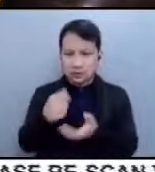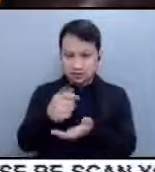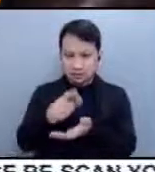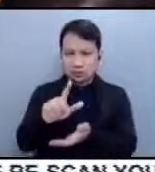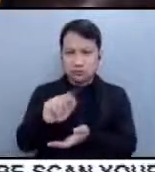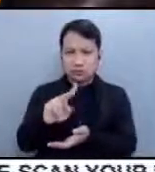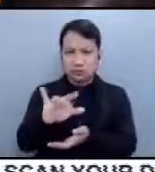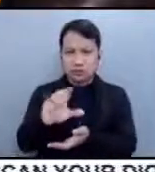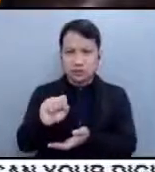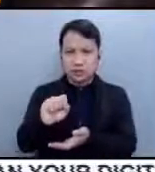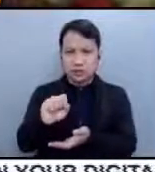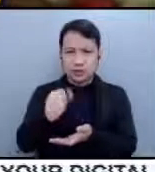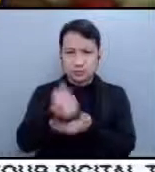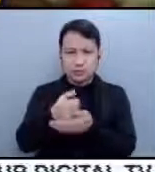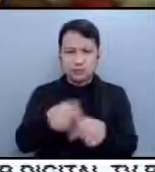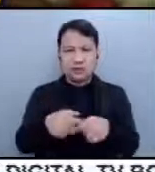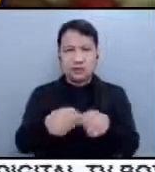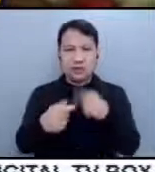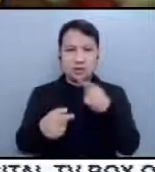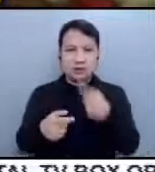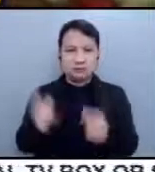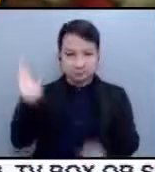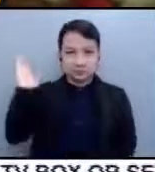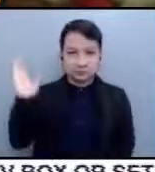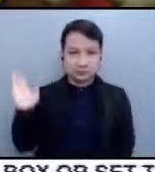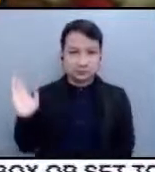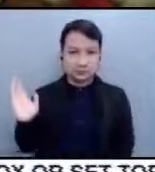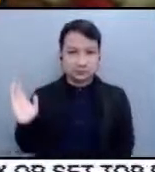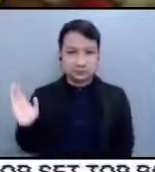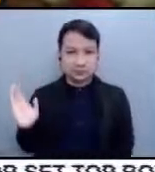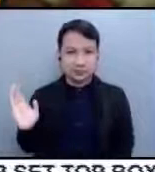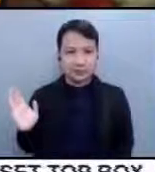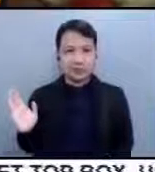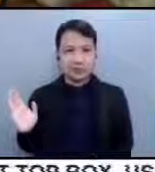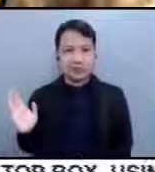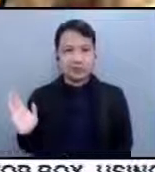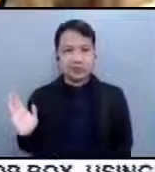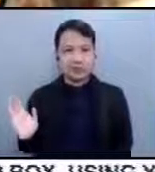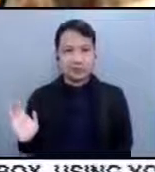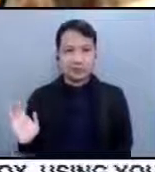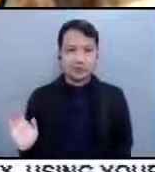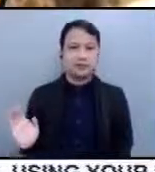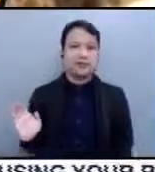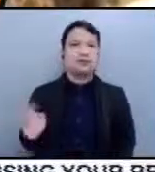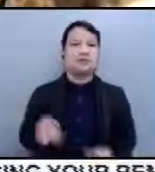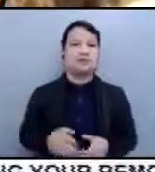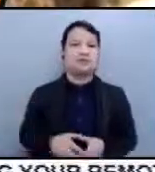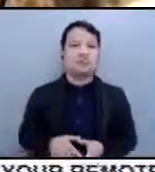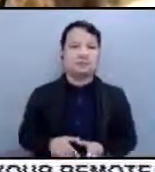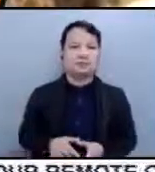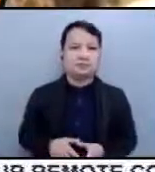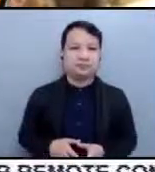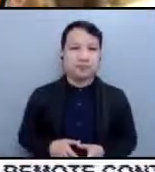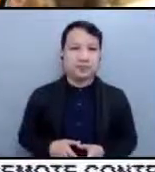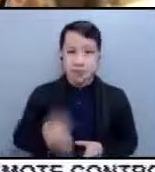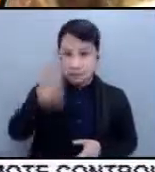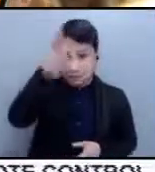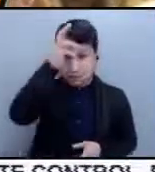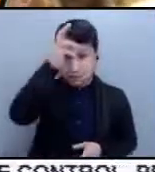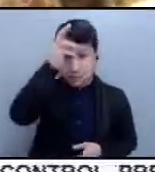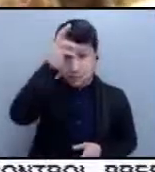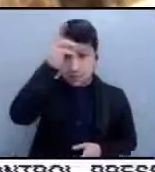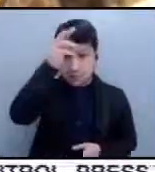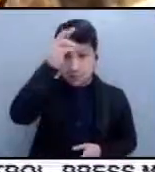pesos per kilo, yung kamatis 60 pesos per kilo, yung bawang 100 pesos per kilo, yung manok, yung buo